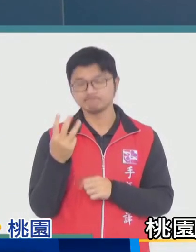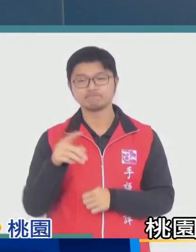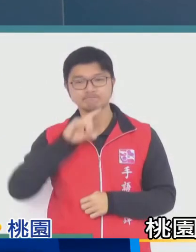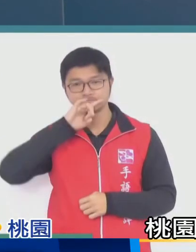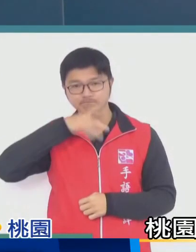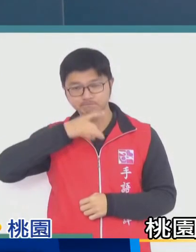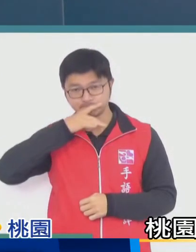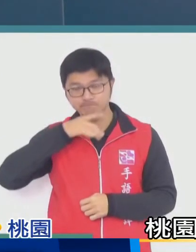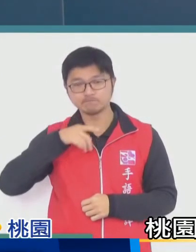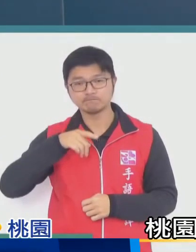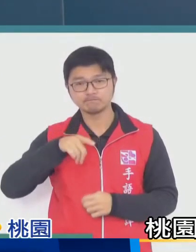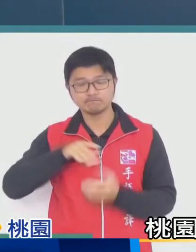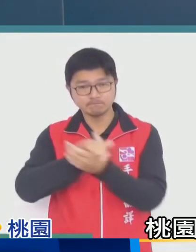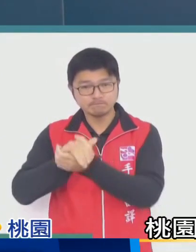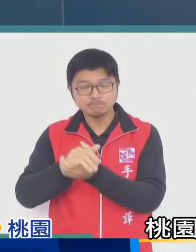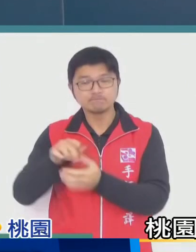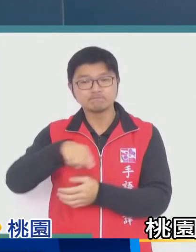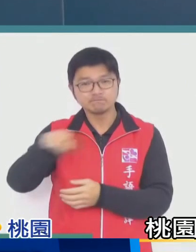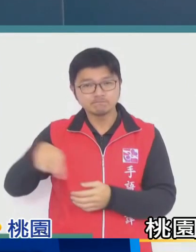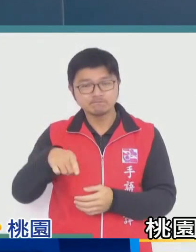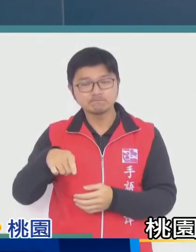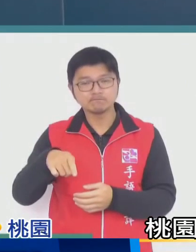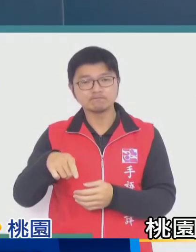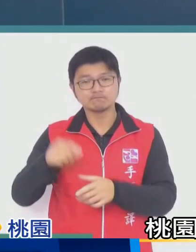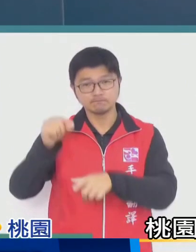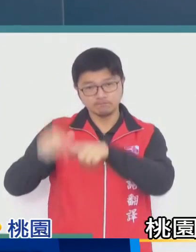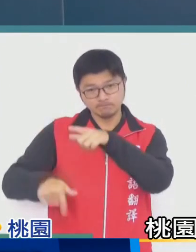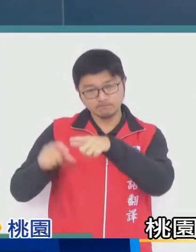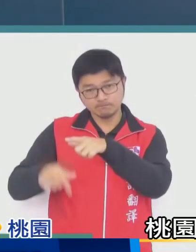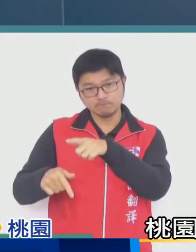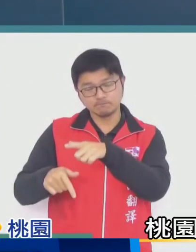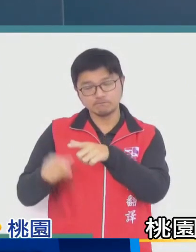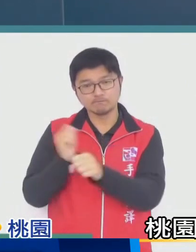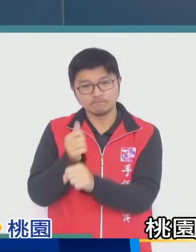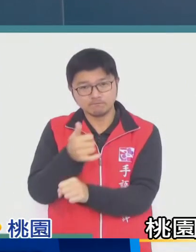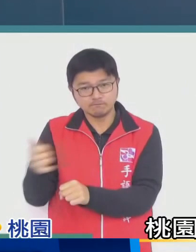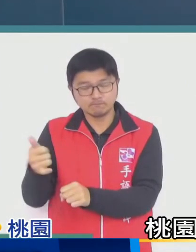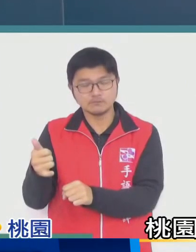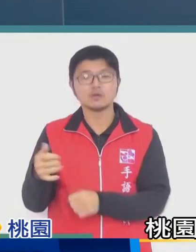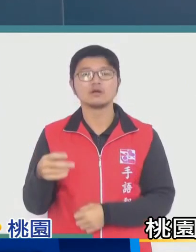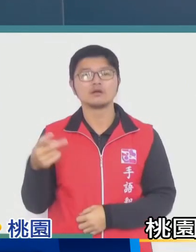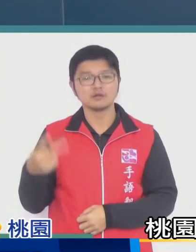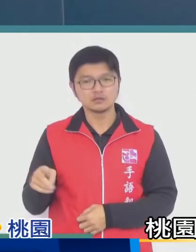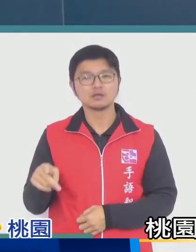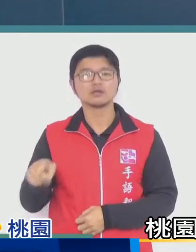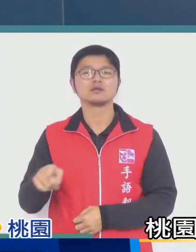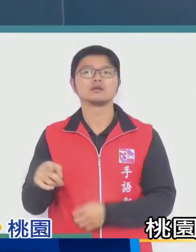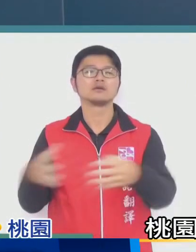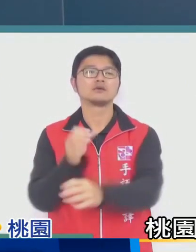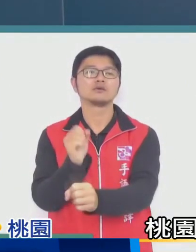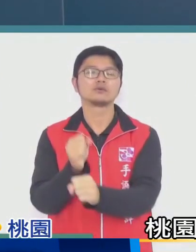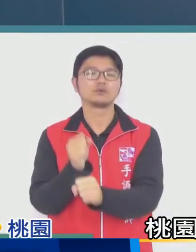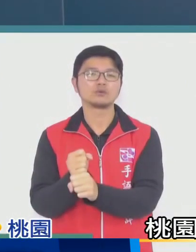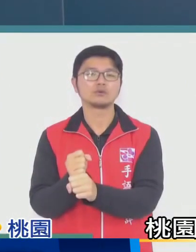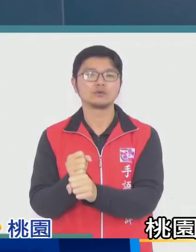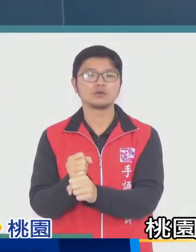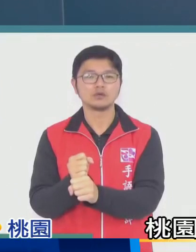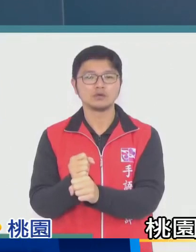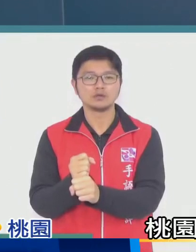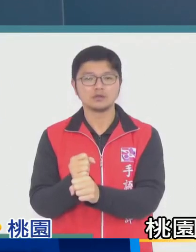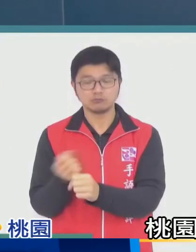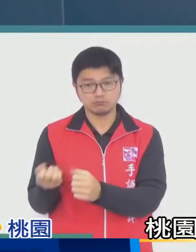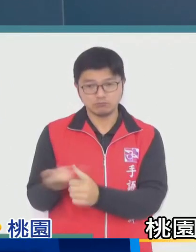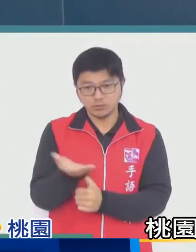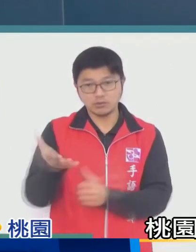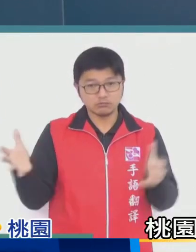个越南籍的另外一个职场的员工，以及那个职场的同仁，总共四位